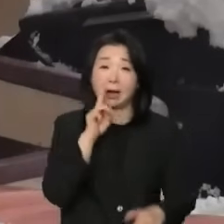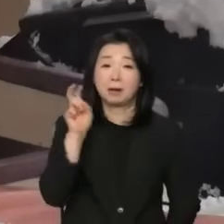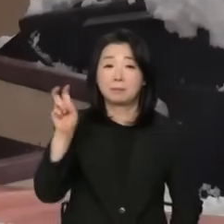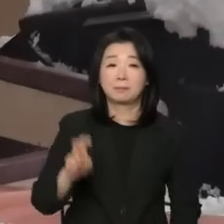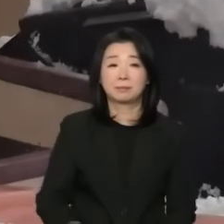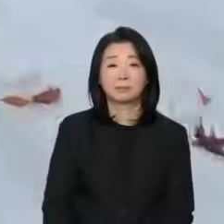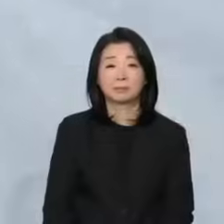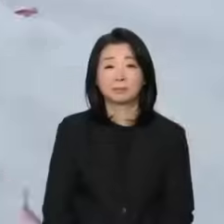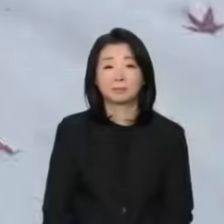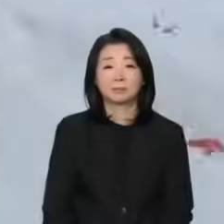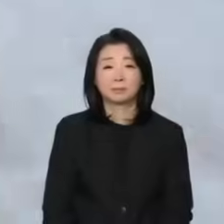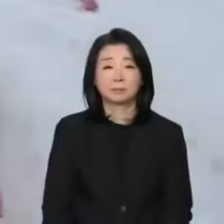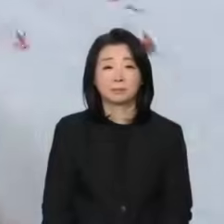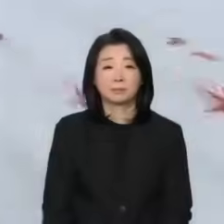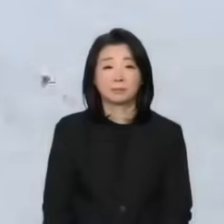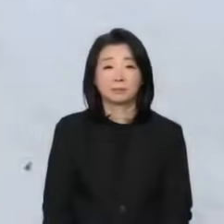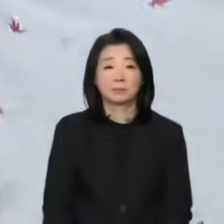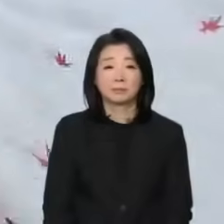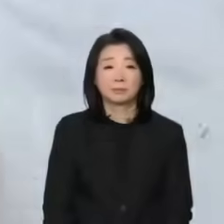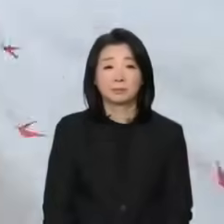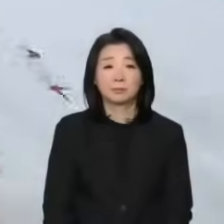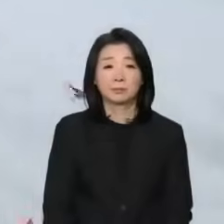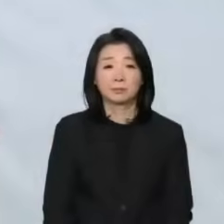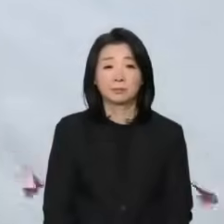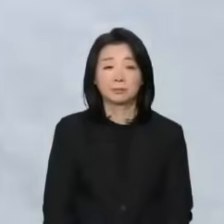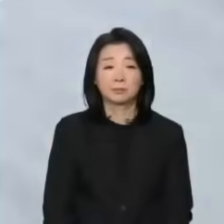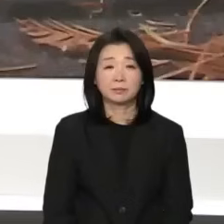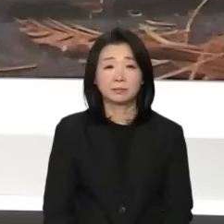찾아옵니다. JTBC 이재승입니다.